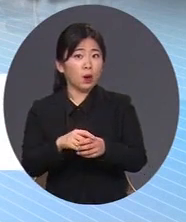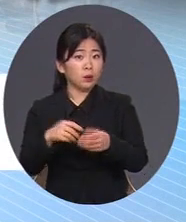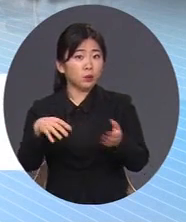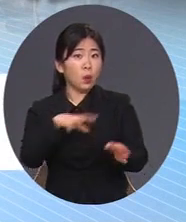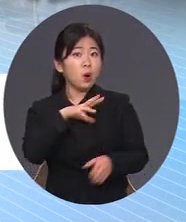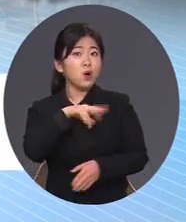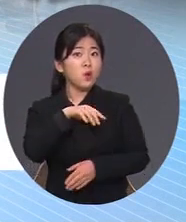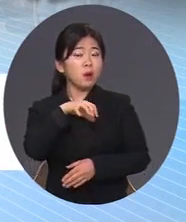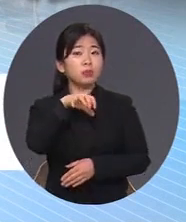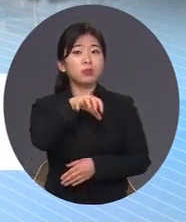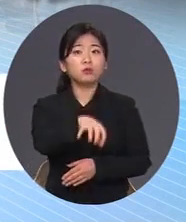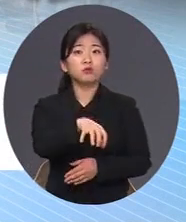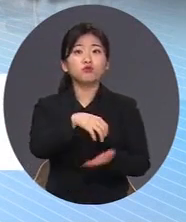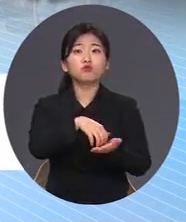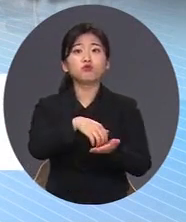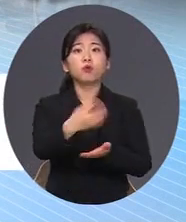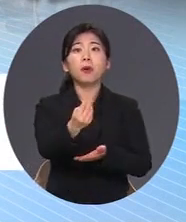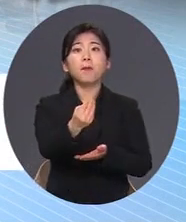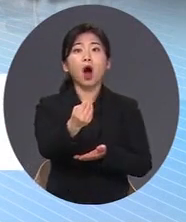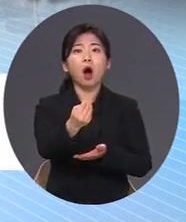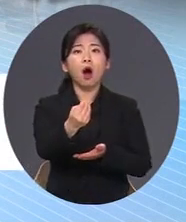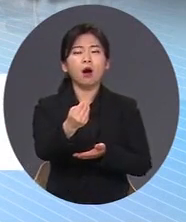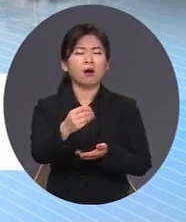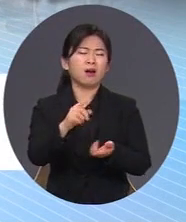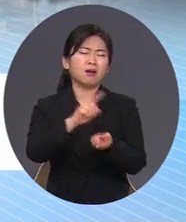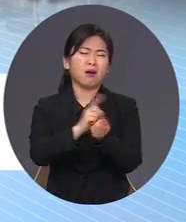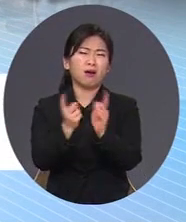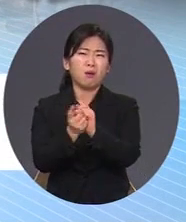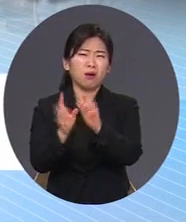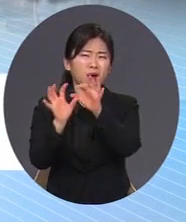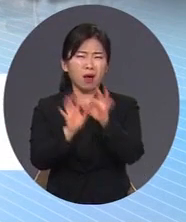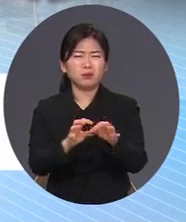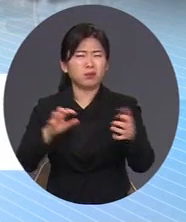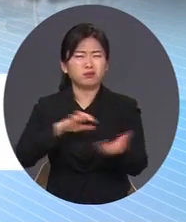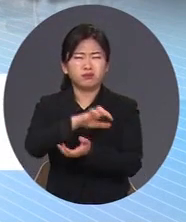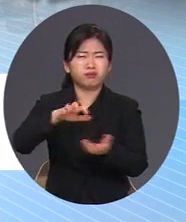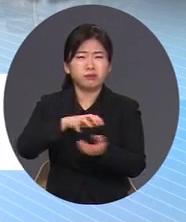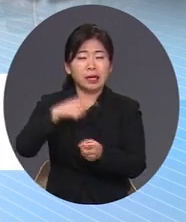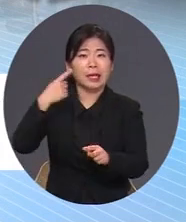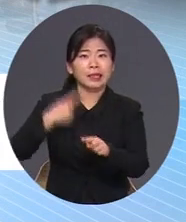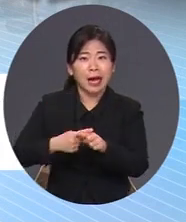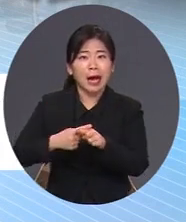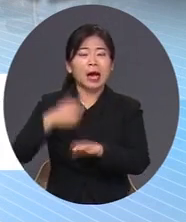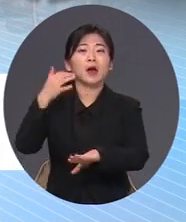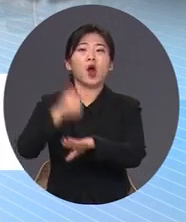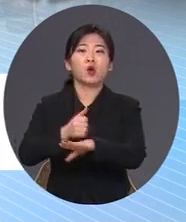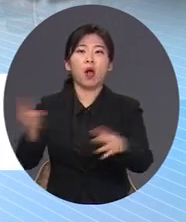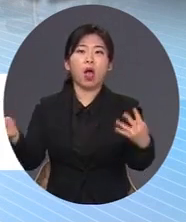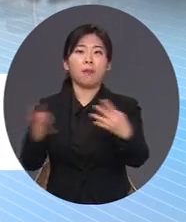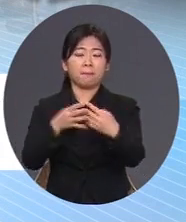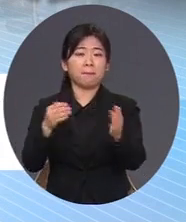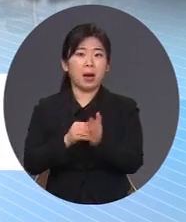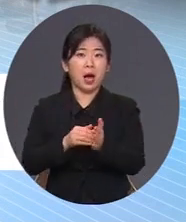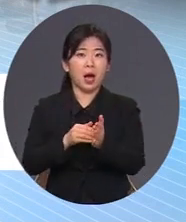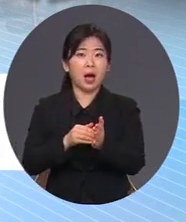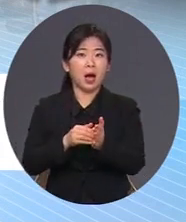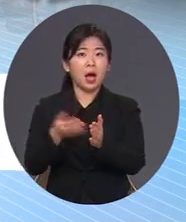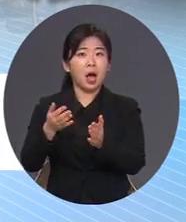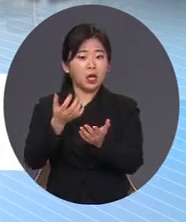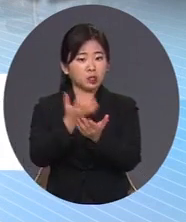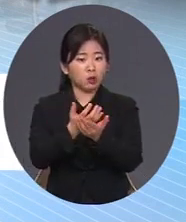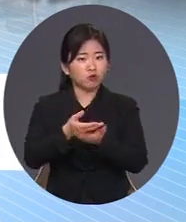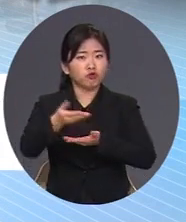특별자치단체의 청사 위치 또 의원 정수 문제로 갈등을 빚다가 최근에 합의안을 도출했습니다. 문서로 공식 확인을 한